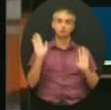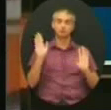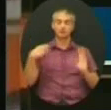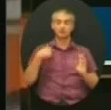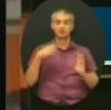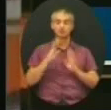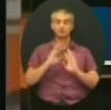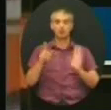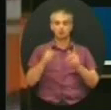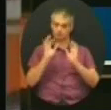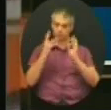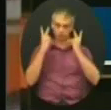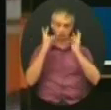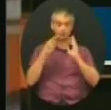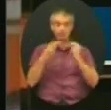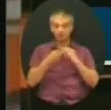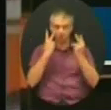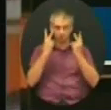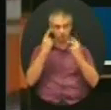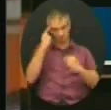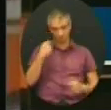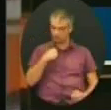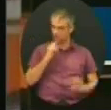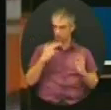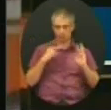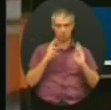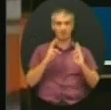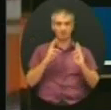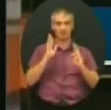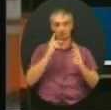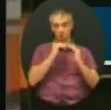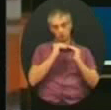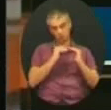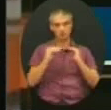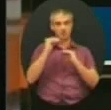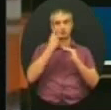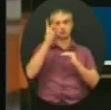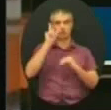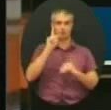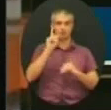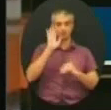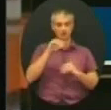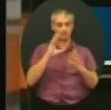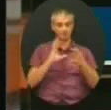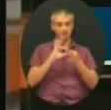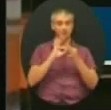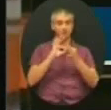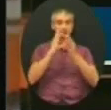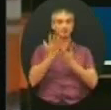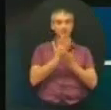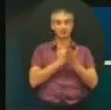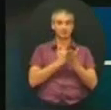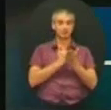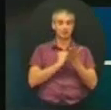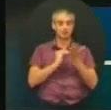את הקצבה, זה ממש חשוב. הדבר הזה חשוב, ולדעתי אני מאוד מקווה שאפילו יעלו את זה יותר. וגם ההצמדה